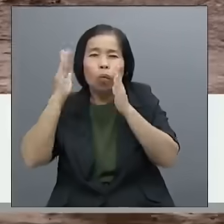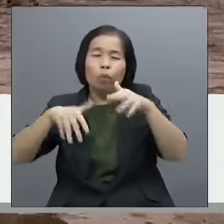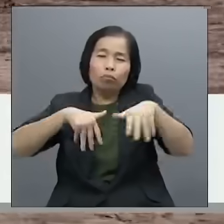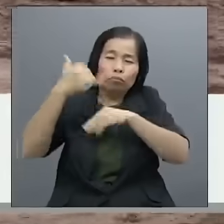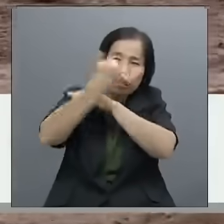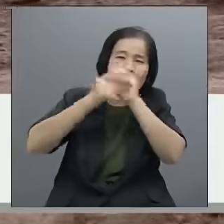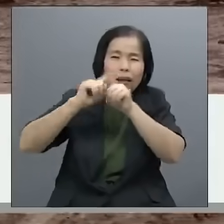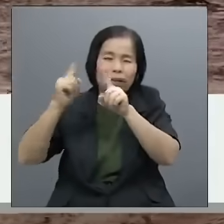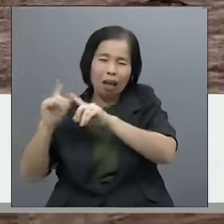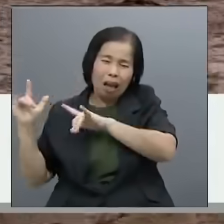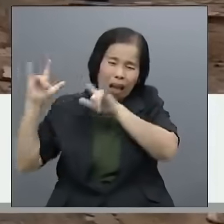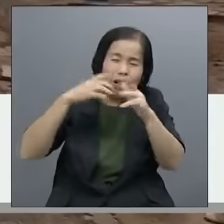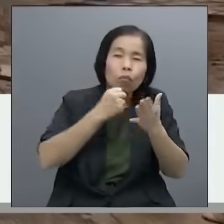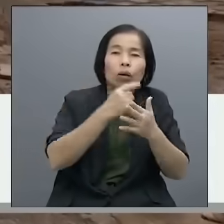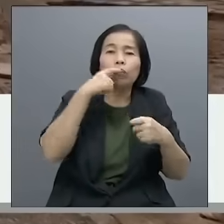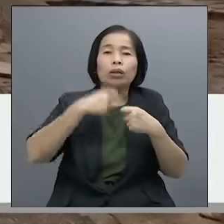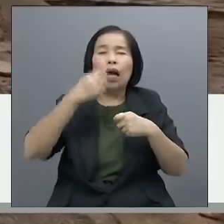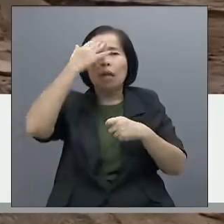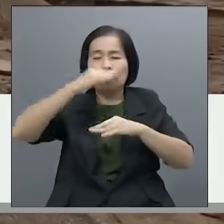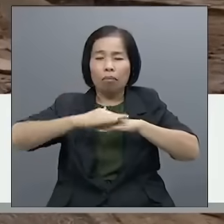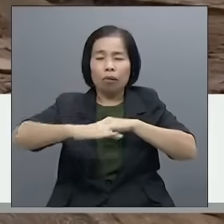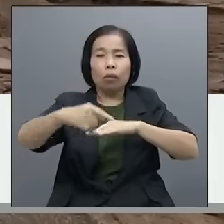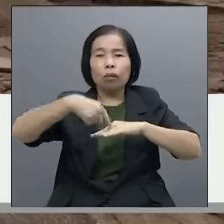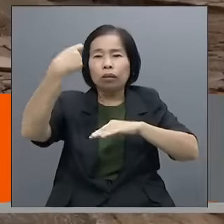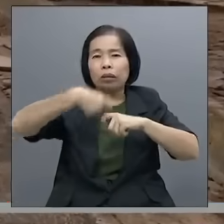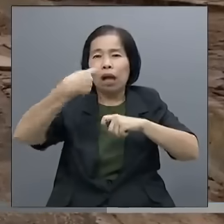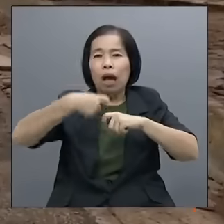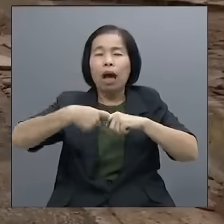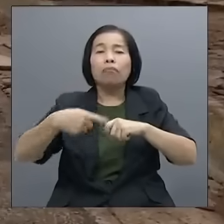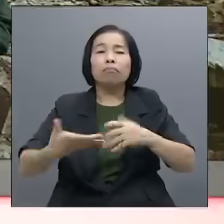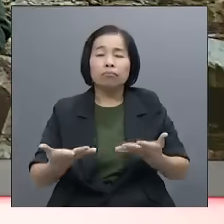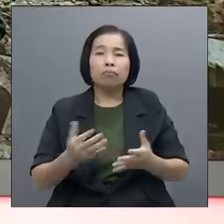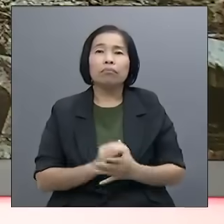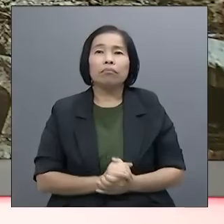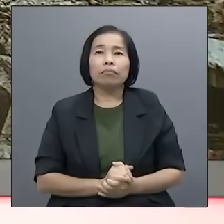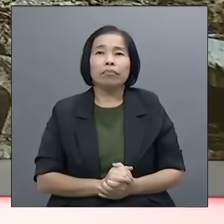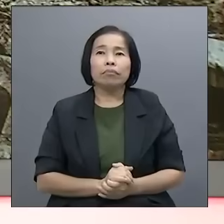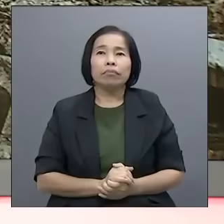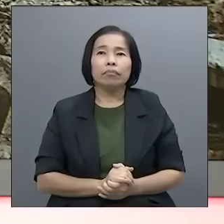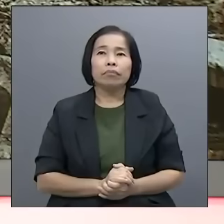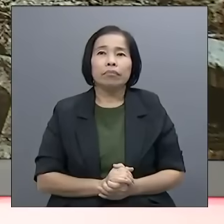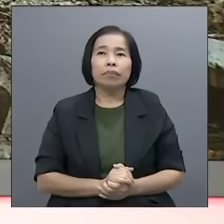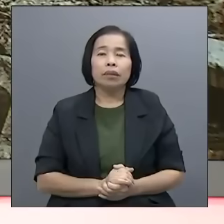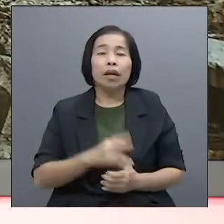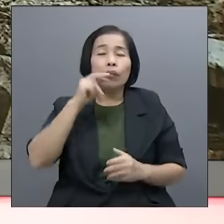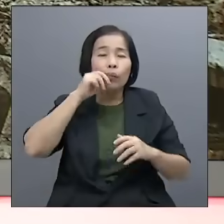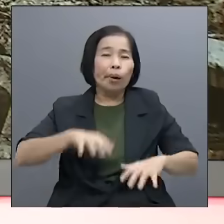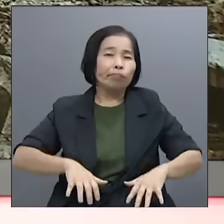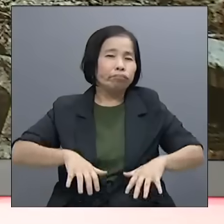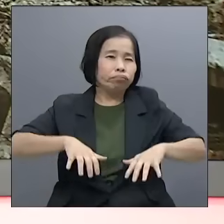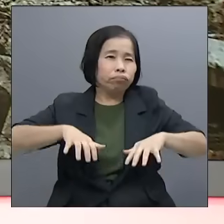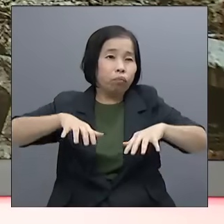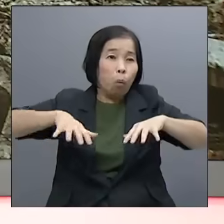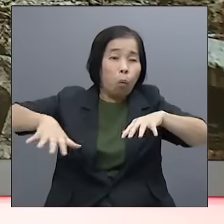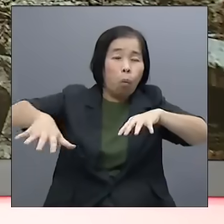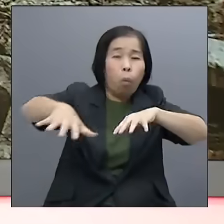ำได้ยากนะคะเพราะว่าถนนถูกตัดขาดในหลายจุดค่ะแม้สถานการณ์น้ำท่วมจะกินวงกว้างในหล